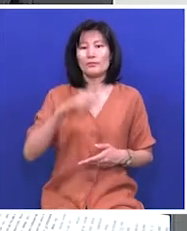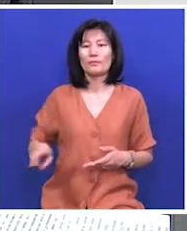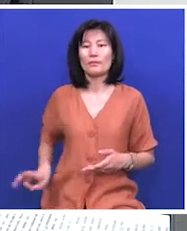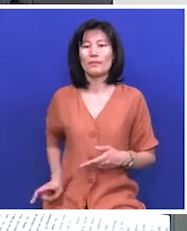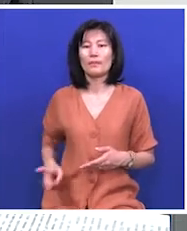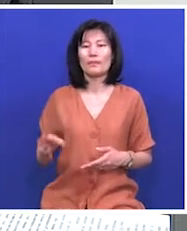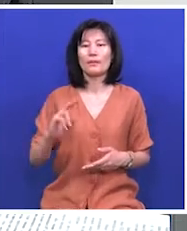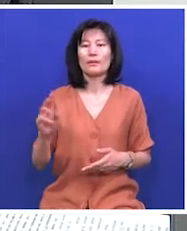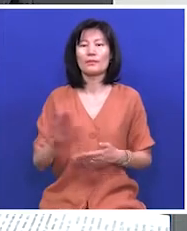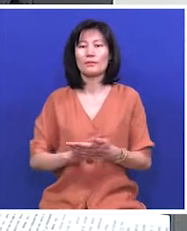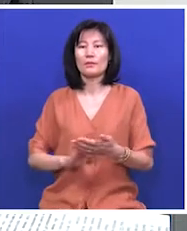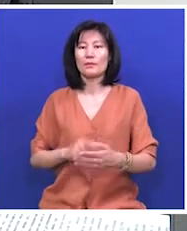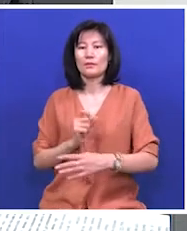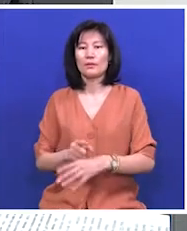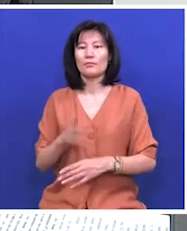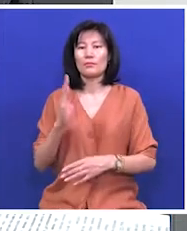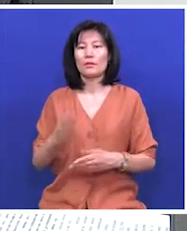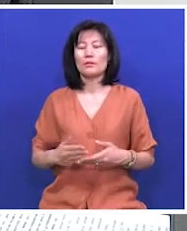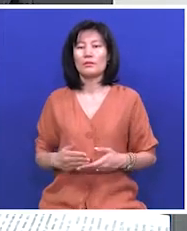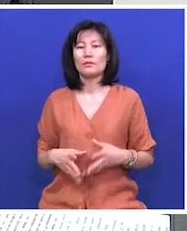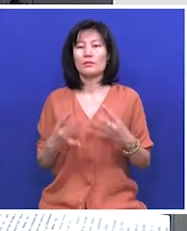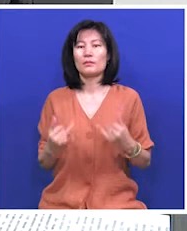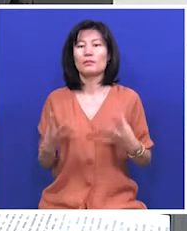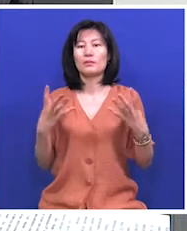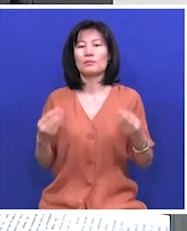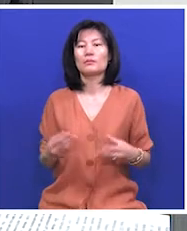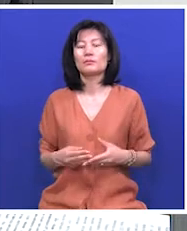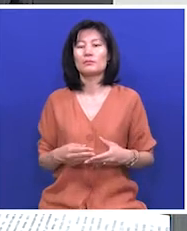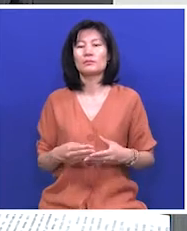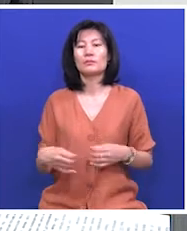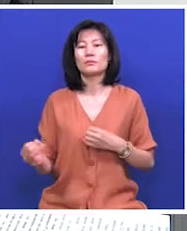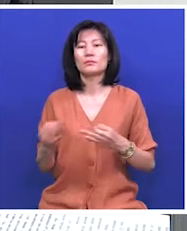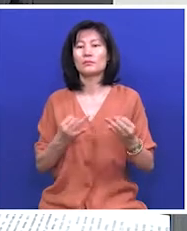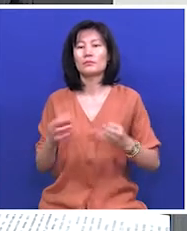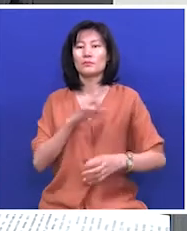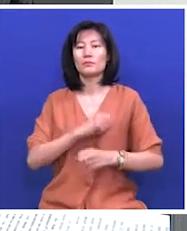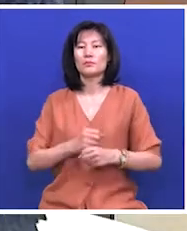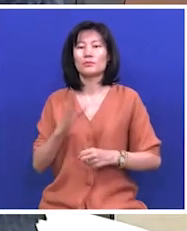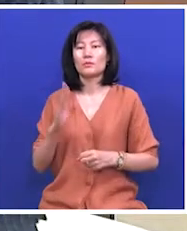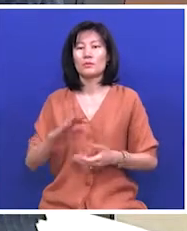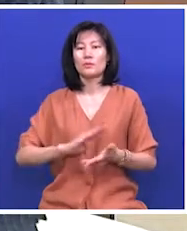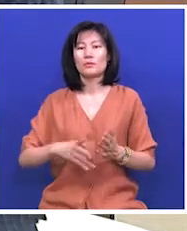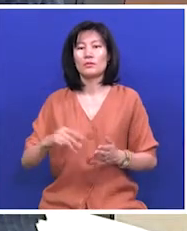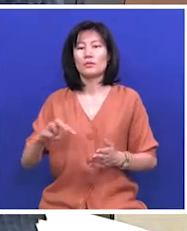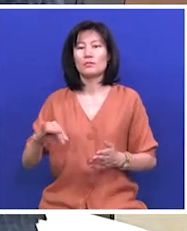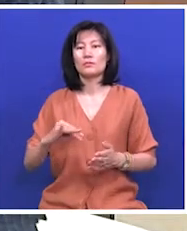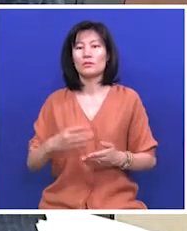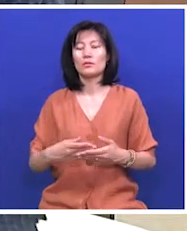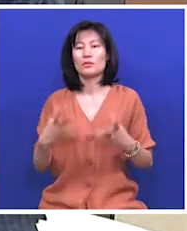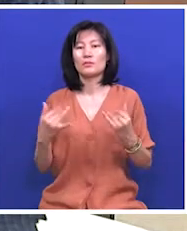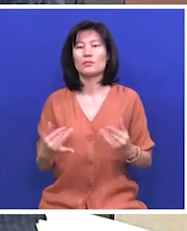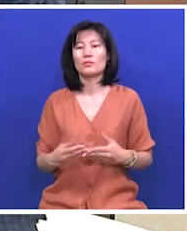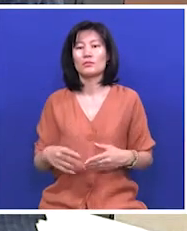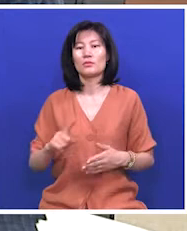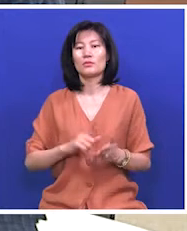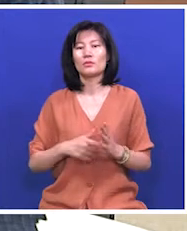үкімет басшысының хаттамалық тапсырмасы да бар. Қазіргі таңда талқылау жұмыстары жүргізілуде. 40 қабат